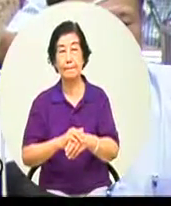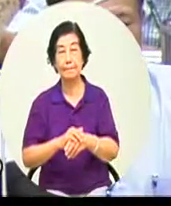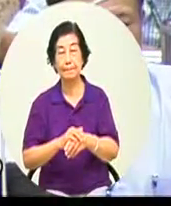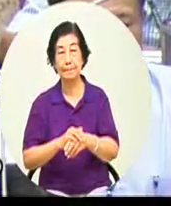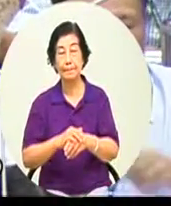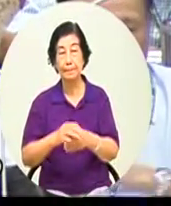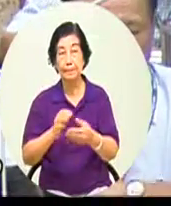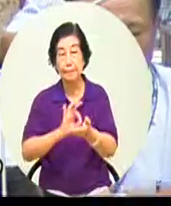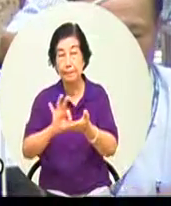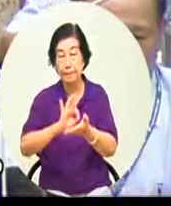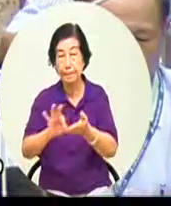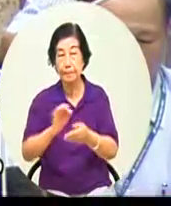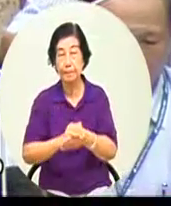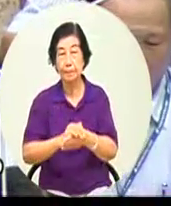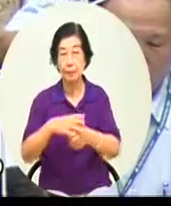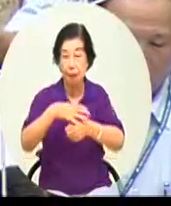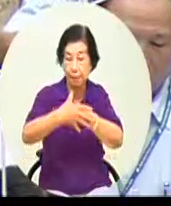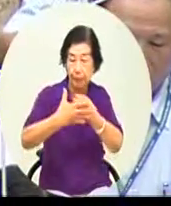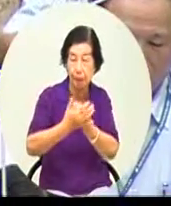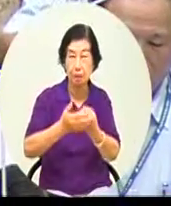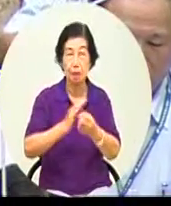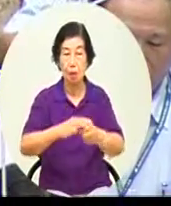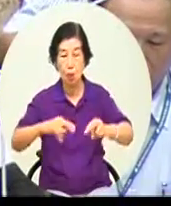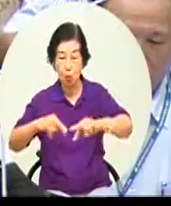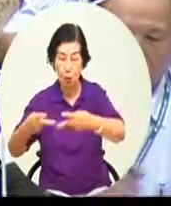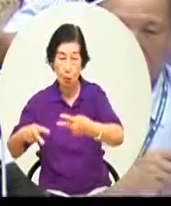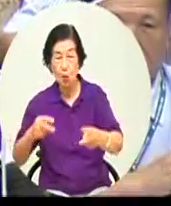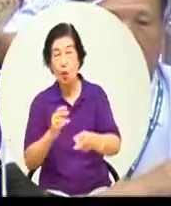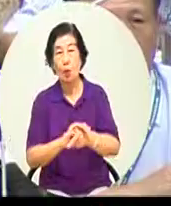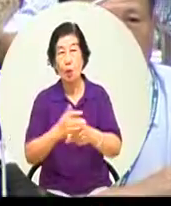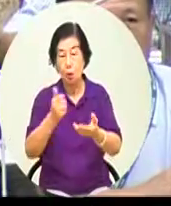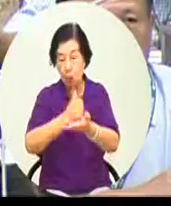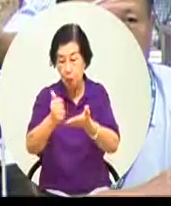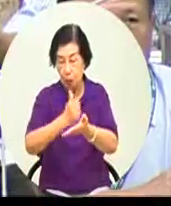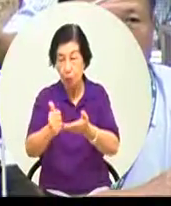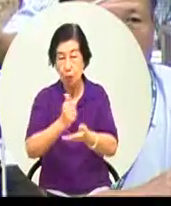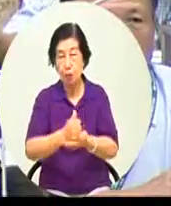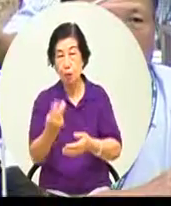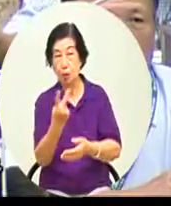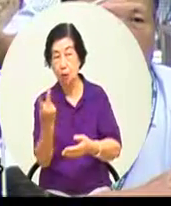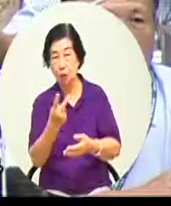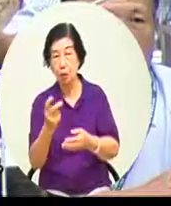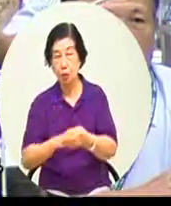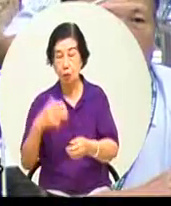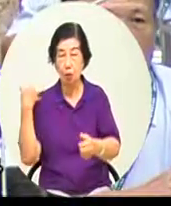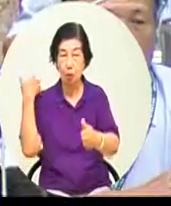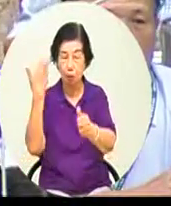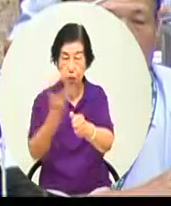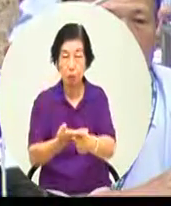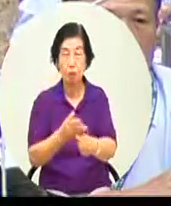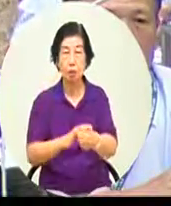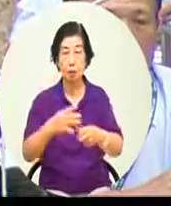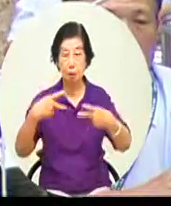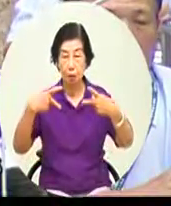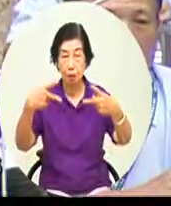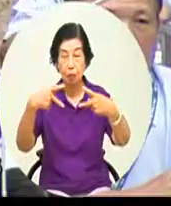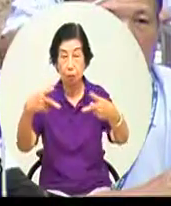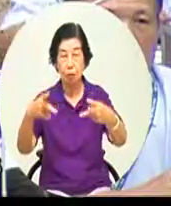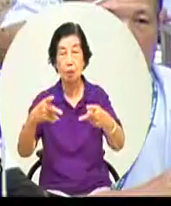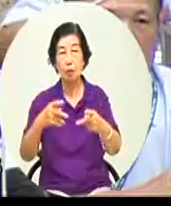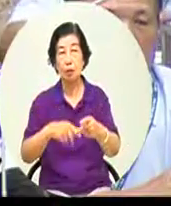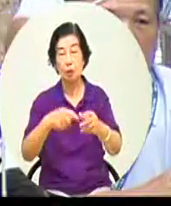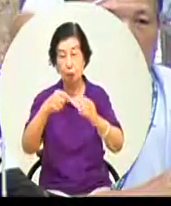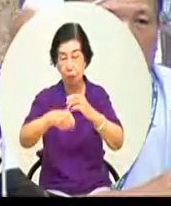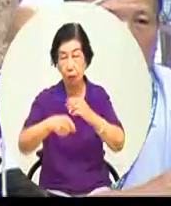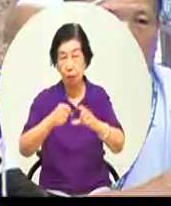个。涵瓜维修、涵瓜营运的部分，那这一部分、这两个部分都是委托我们捷运公司。那我们依照我们委托捷运公